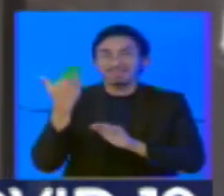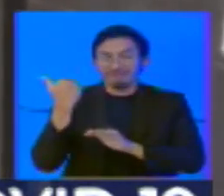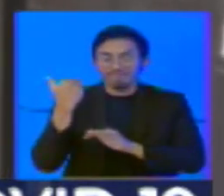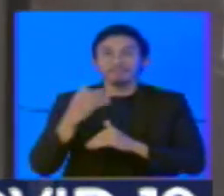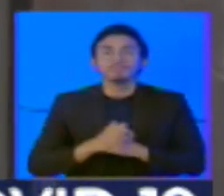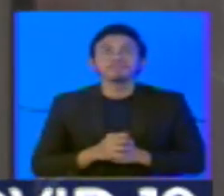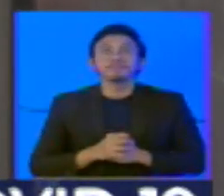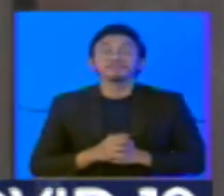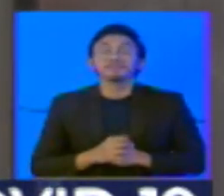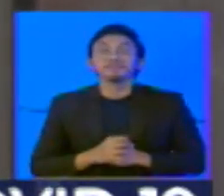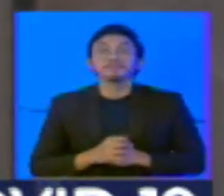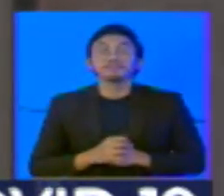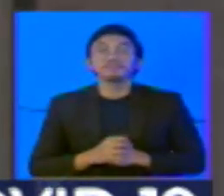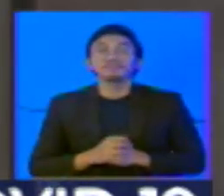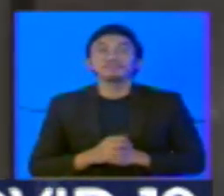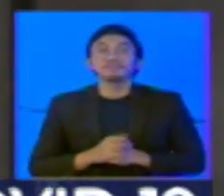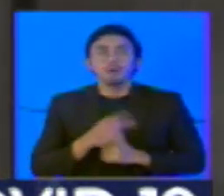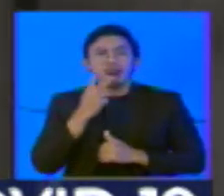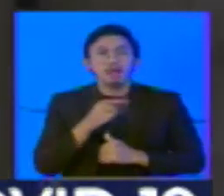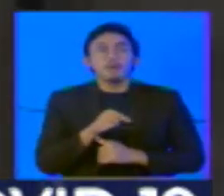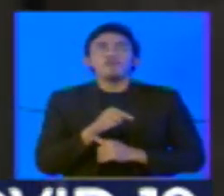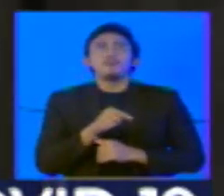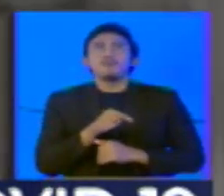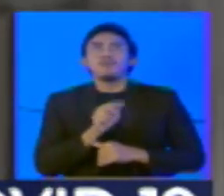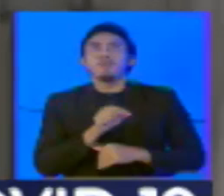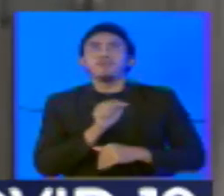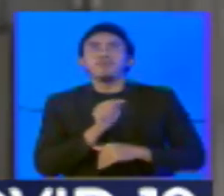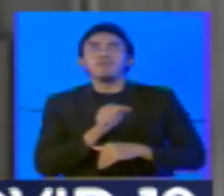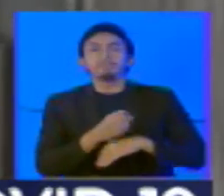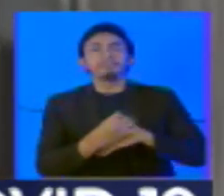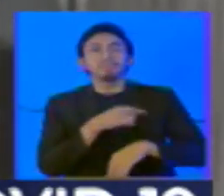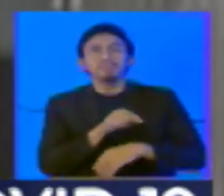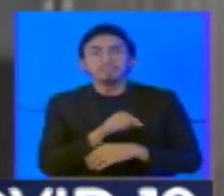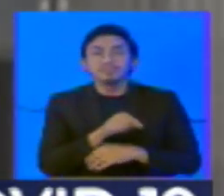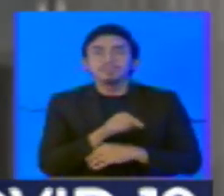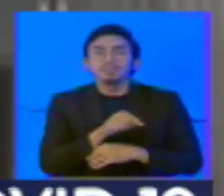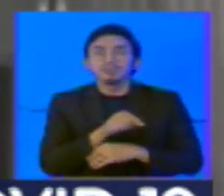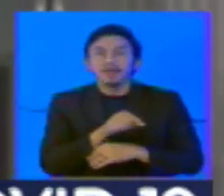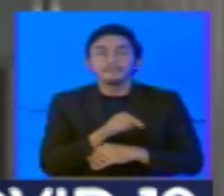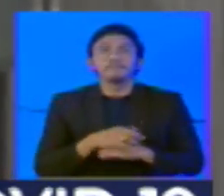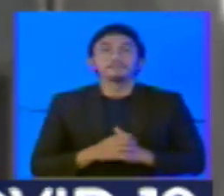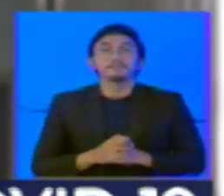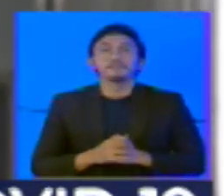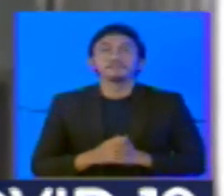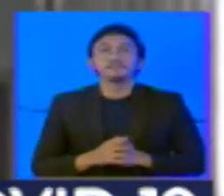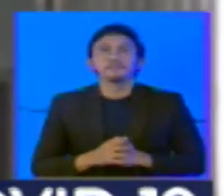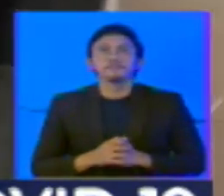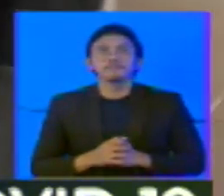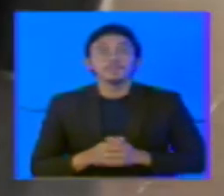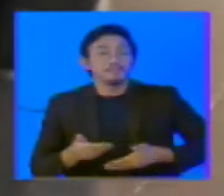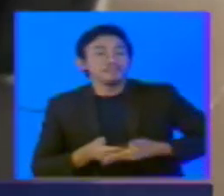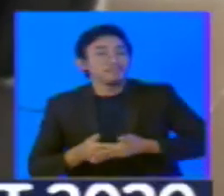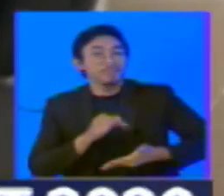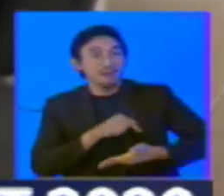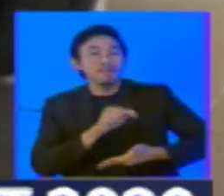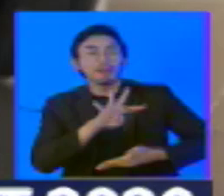baru keluar dan menunjukkan positif. Meski positif COVID-19, kondisi bayi berusia 4 bulan tersebut berangsur membaik, namun